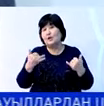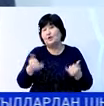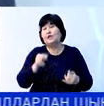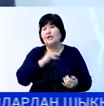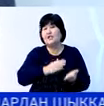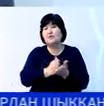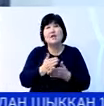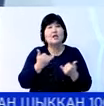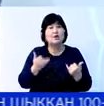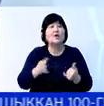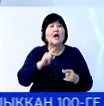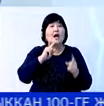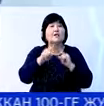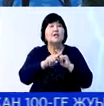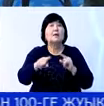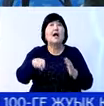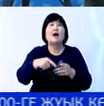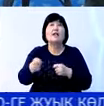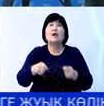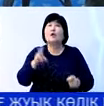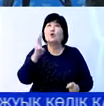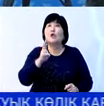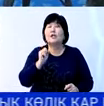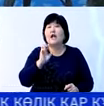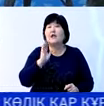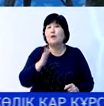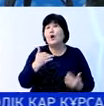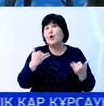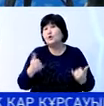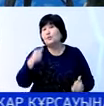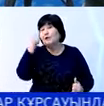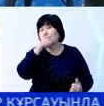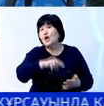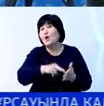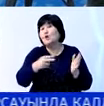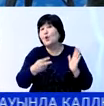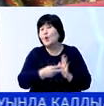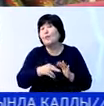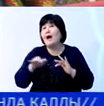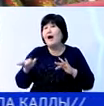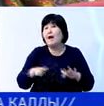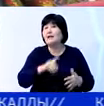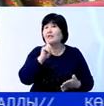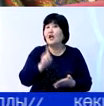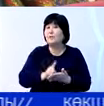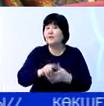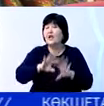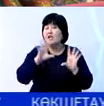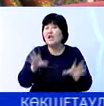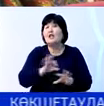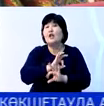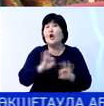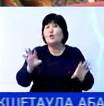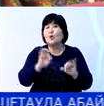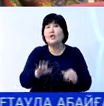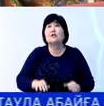қызмет етуде. Жиын барысында қала әкімі Нұрлыбек Нәлібаев үстіміздегі жылдың жоспары мен атқарылар міндеттер жайына тоқталды.